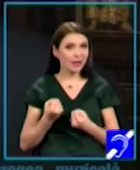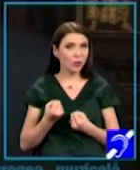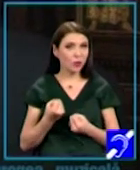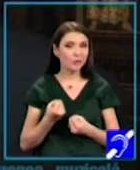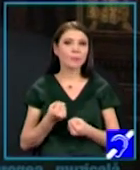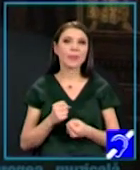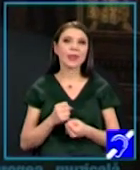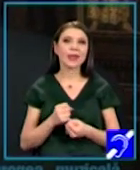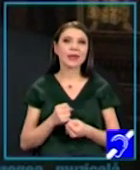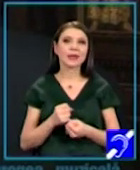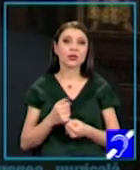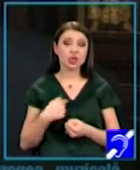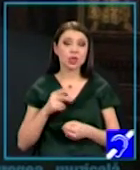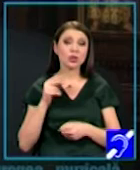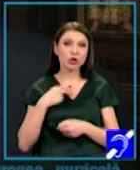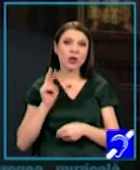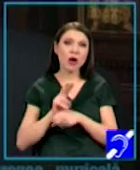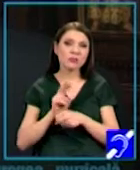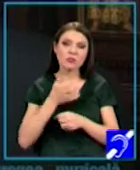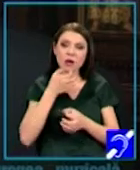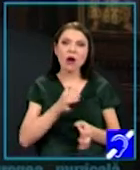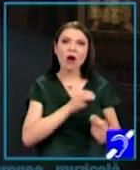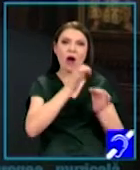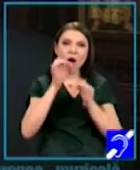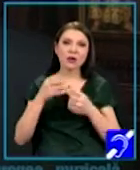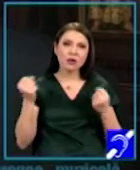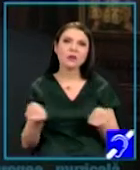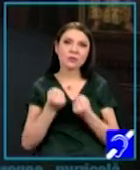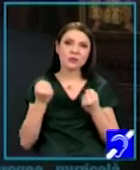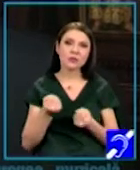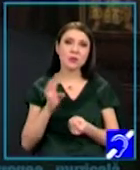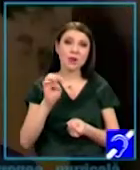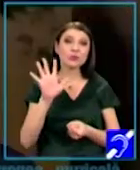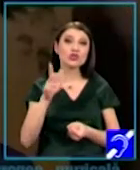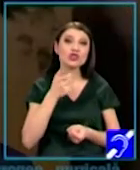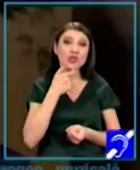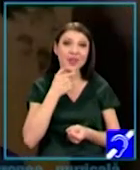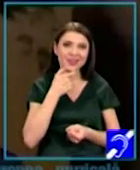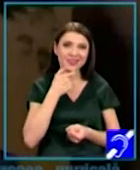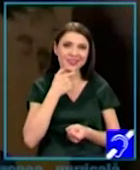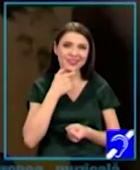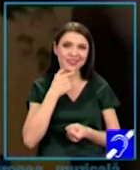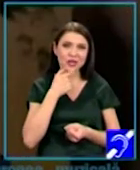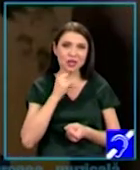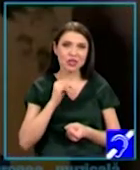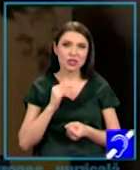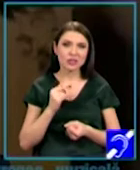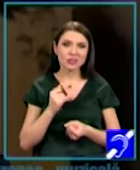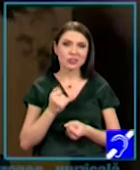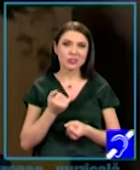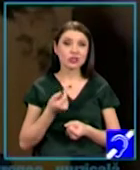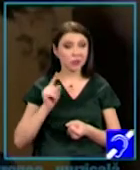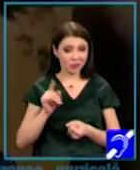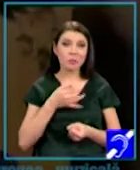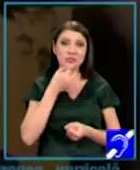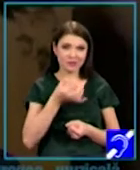asupra căruia insistăm de atâția ani de zile, de 45 de ani, și trebuie